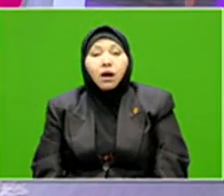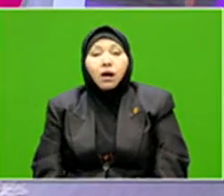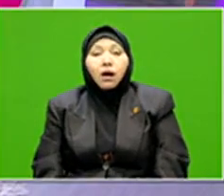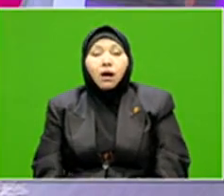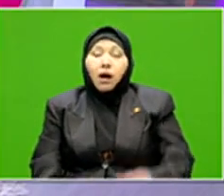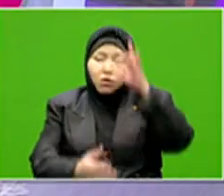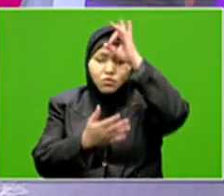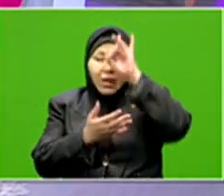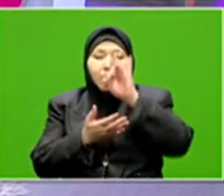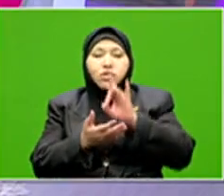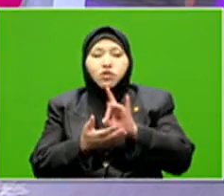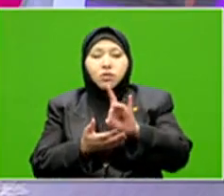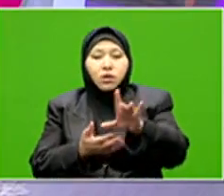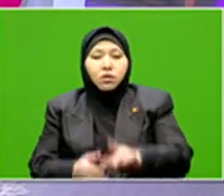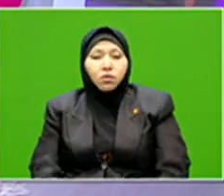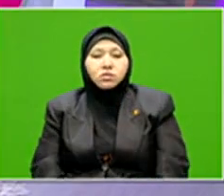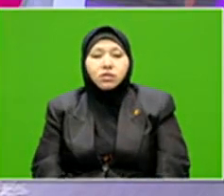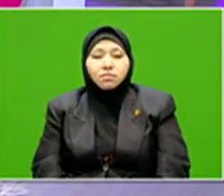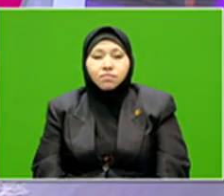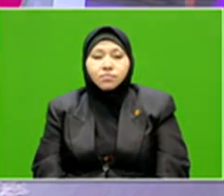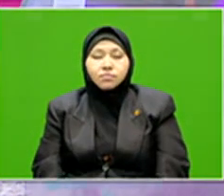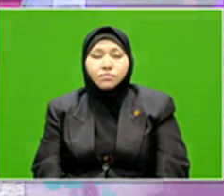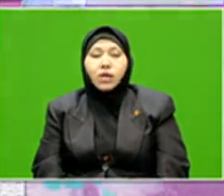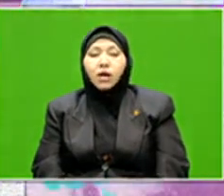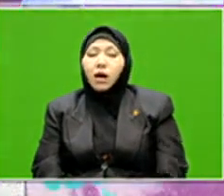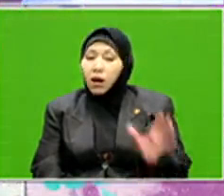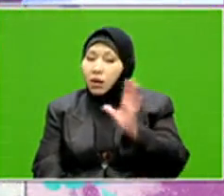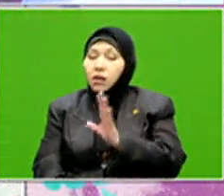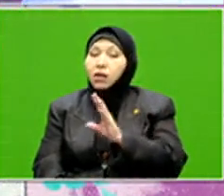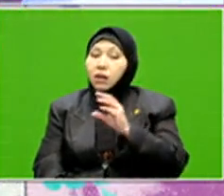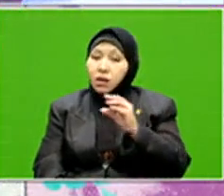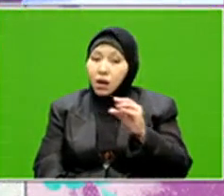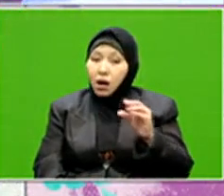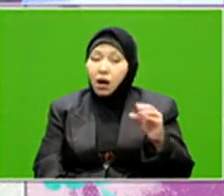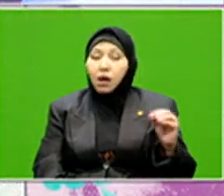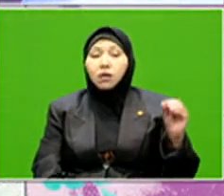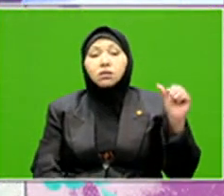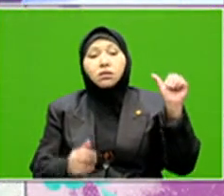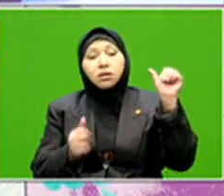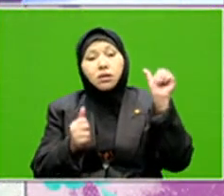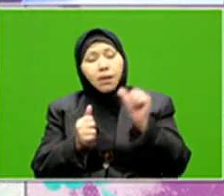A'udzu billahi minasyaitanir rajim. Wa kullan